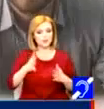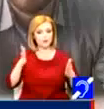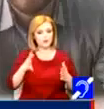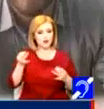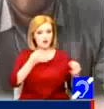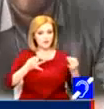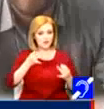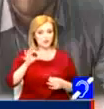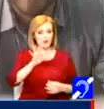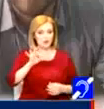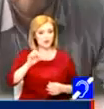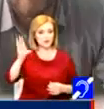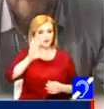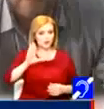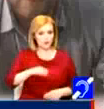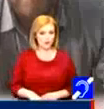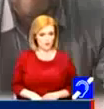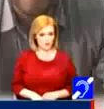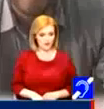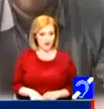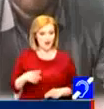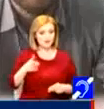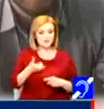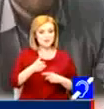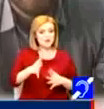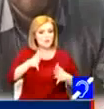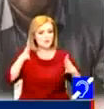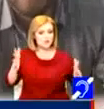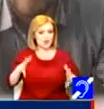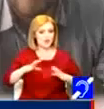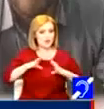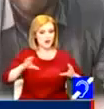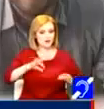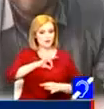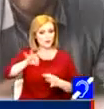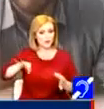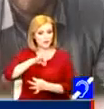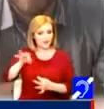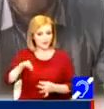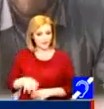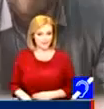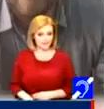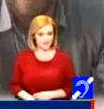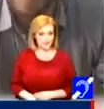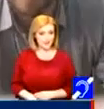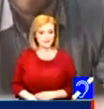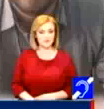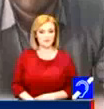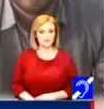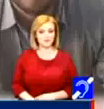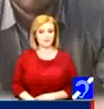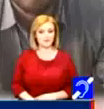este probabil cel mai avansat proiect democratic al tuturor. Al istoriei, al